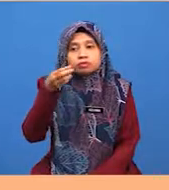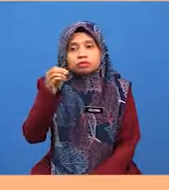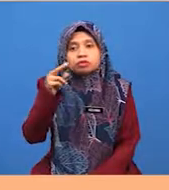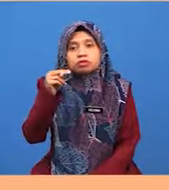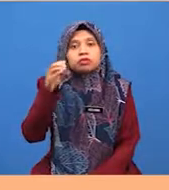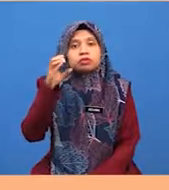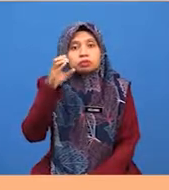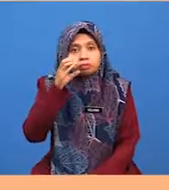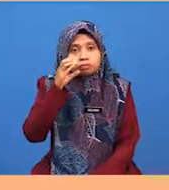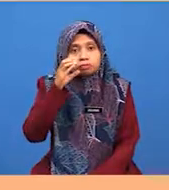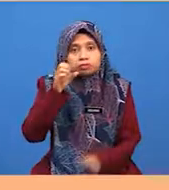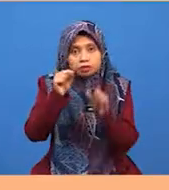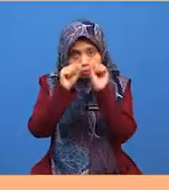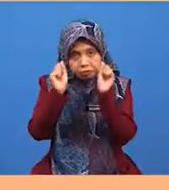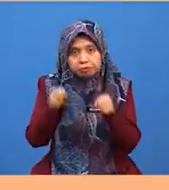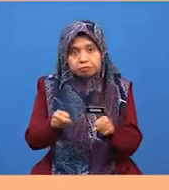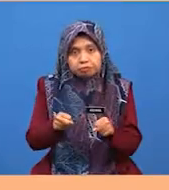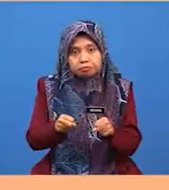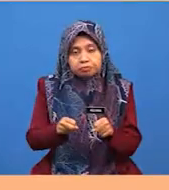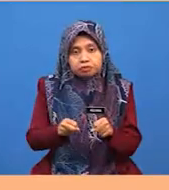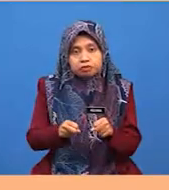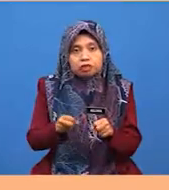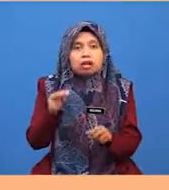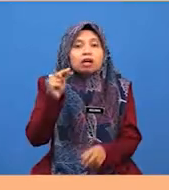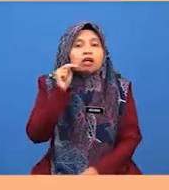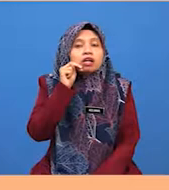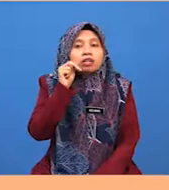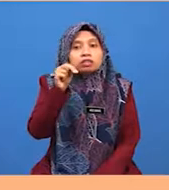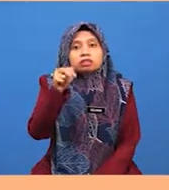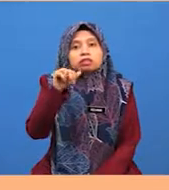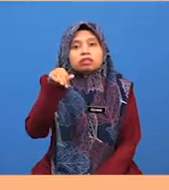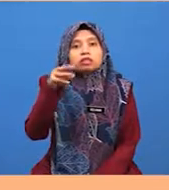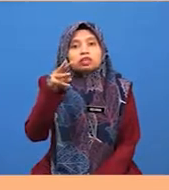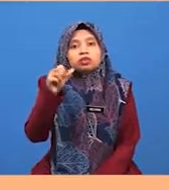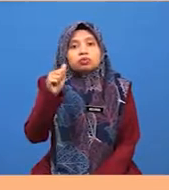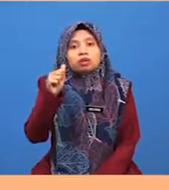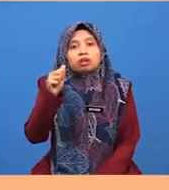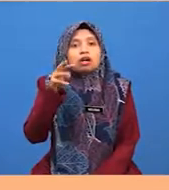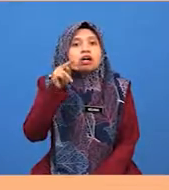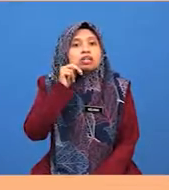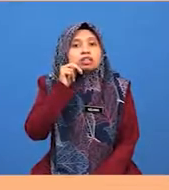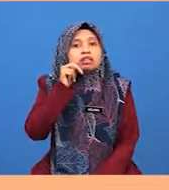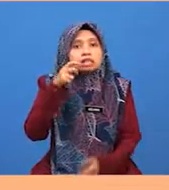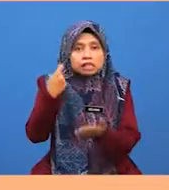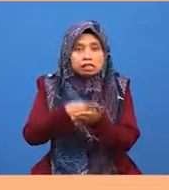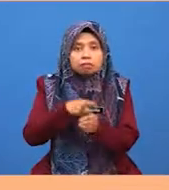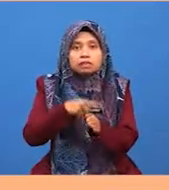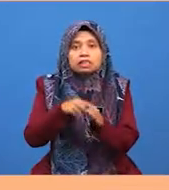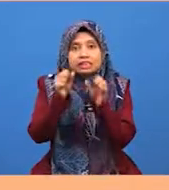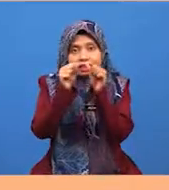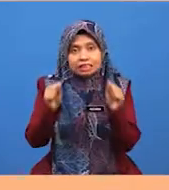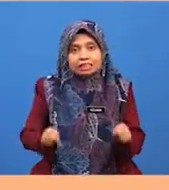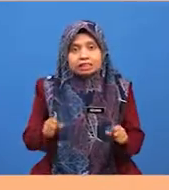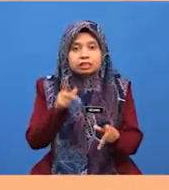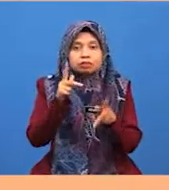Ayat yang kedua, Najwa tiba di stesen kereta api. Apakah